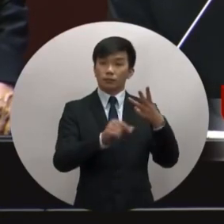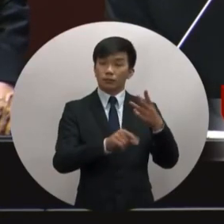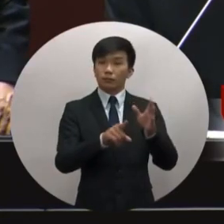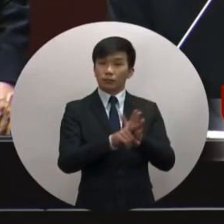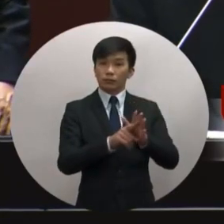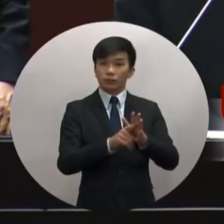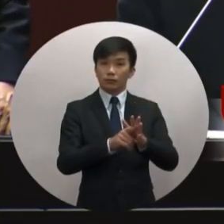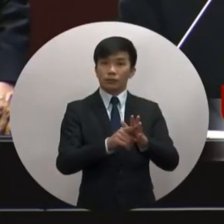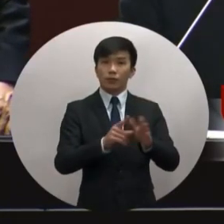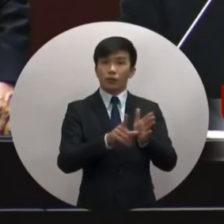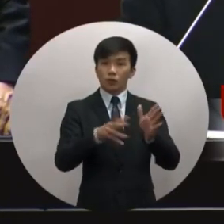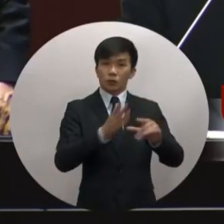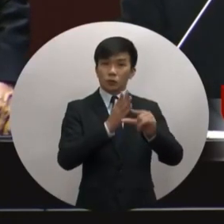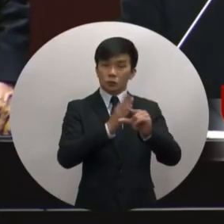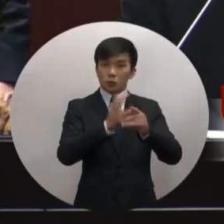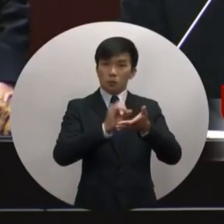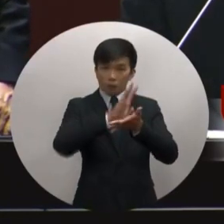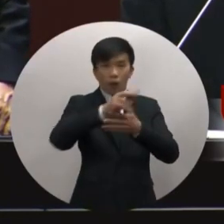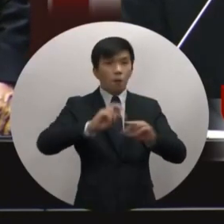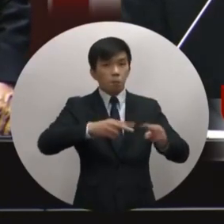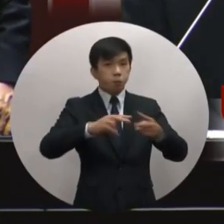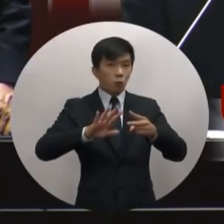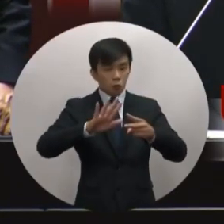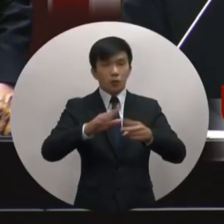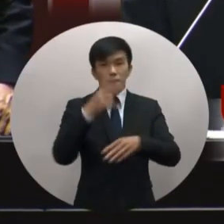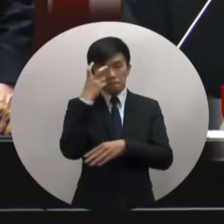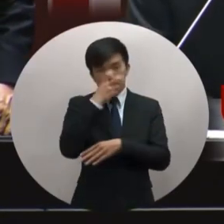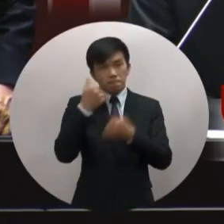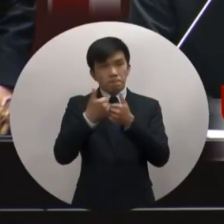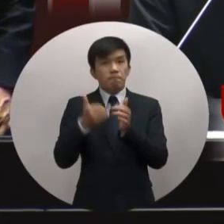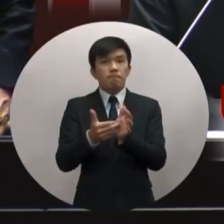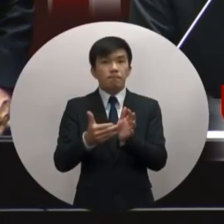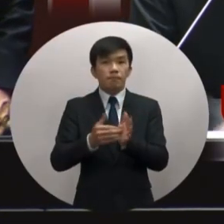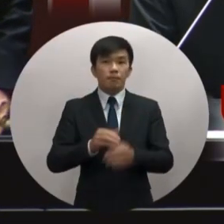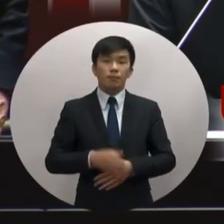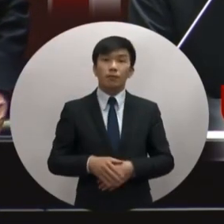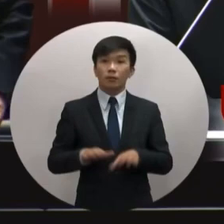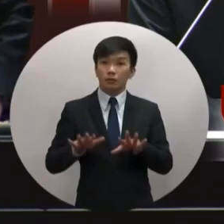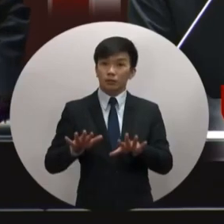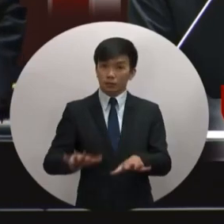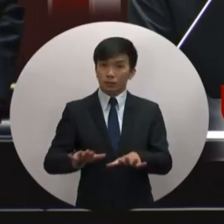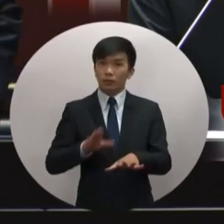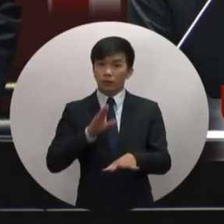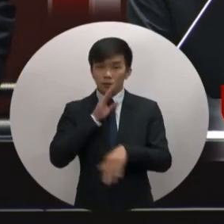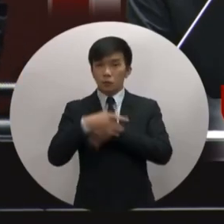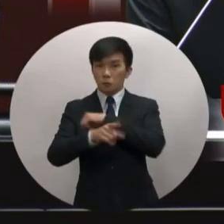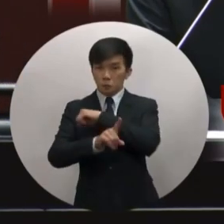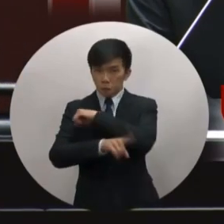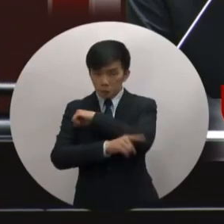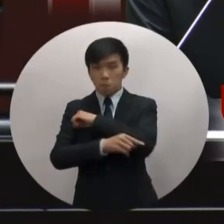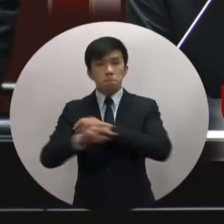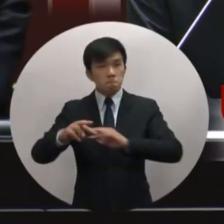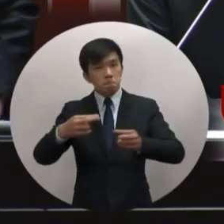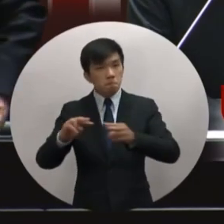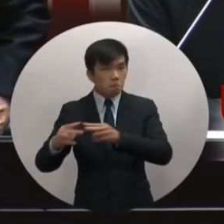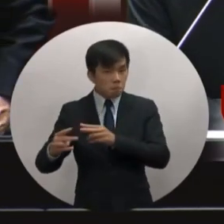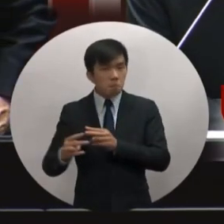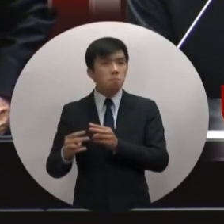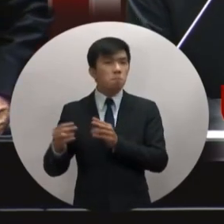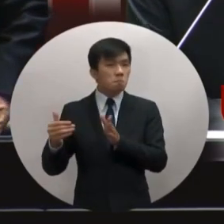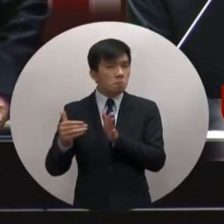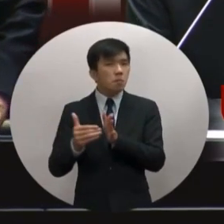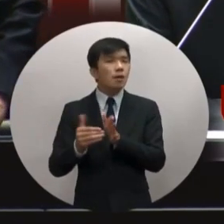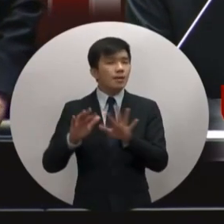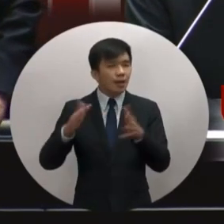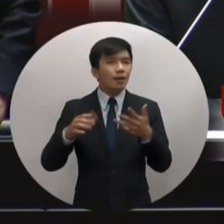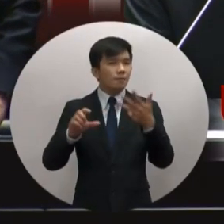中報告修正版開過審查會議那現在在做最後一次的修正之後預計在